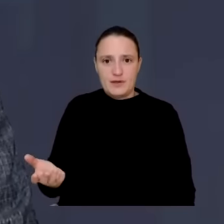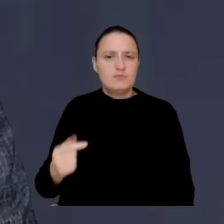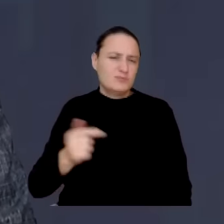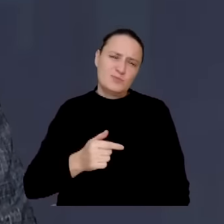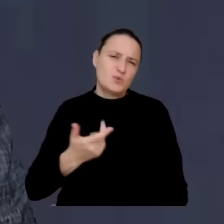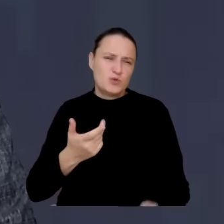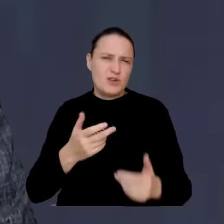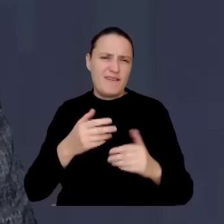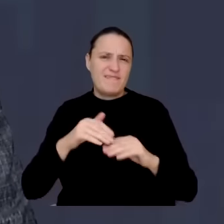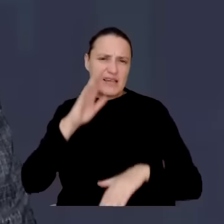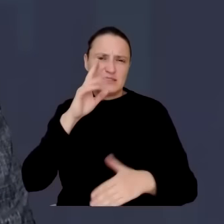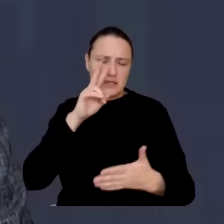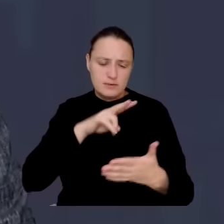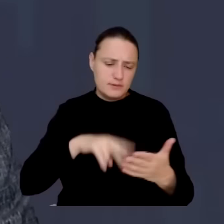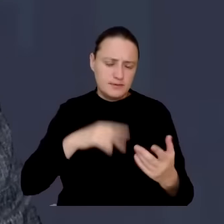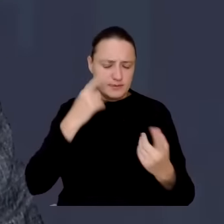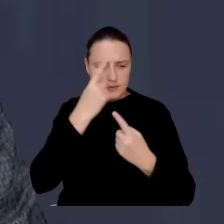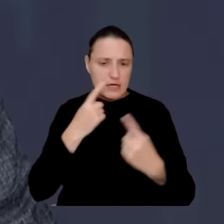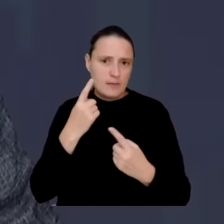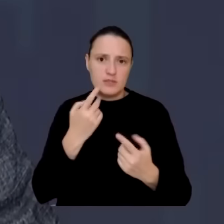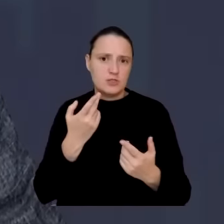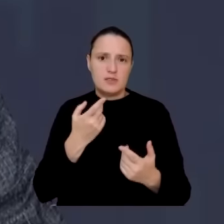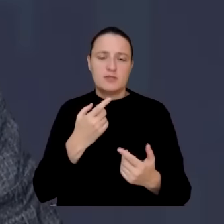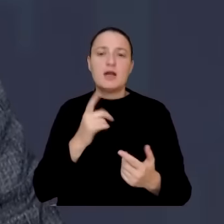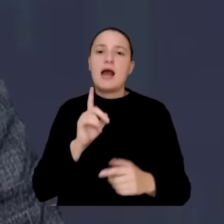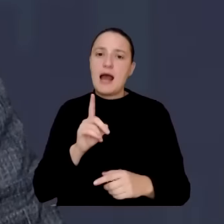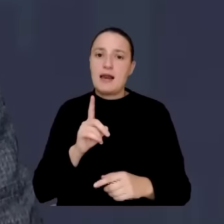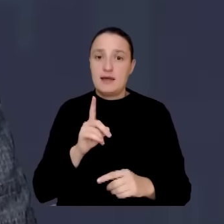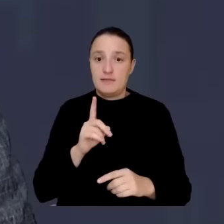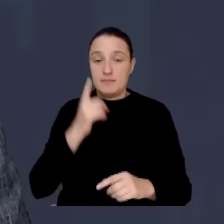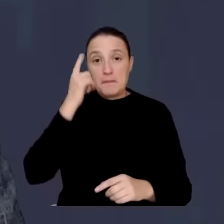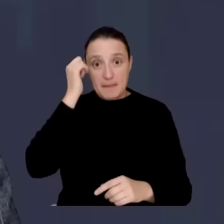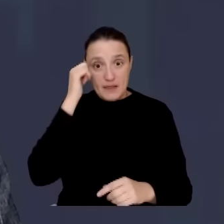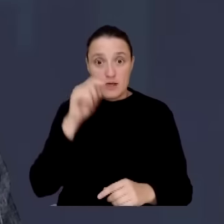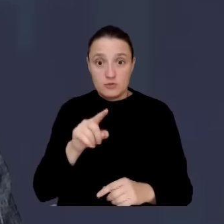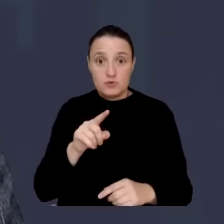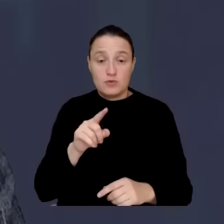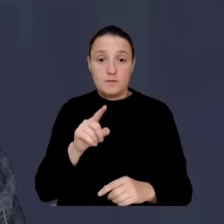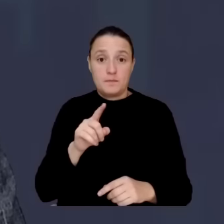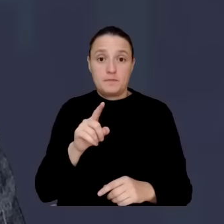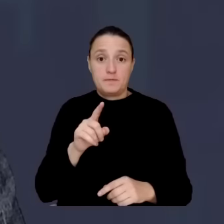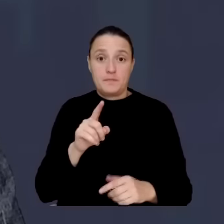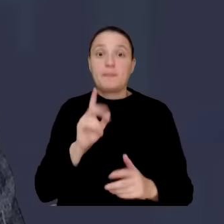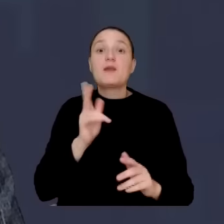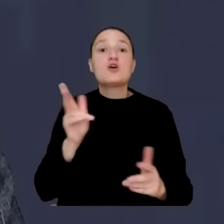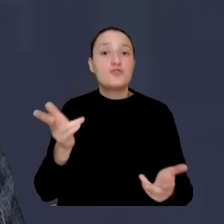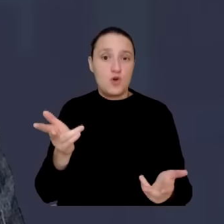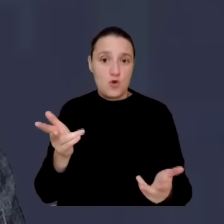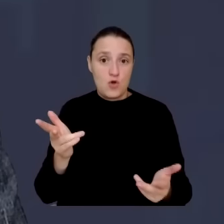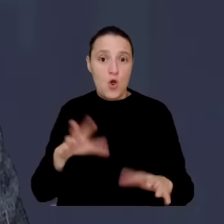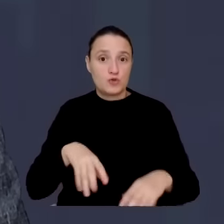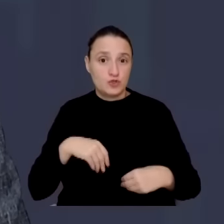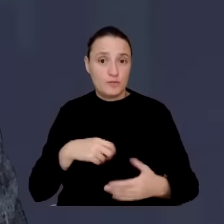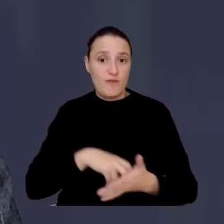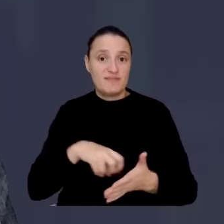mocniej na ten temat Zastanowić zobaczyć natomiast Zwróćmy na to uwagę że tych że że kto w ogóle je otrzymał